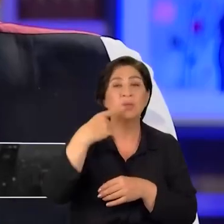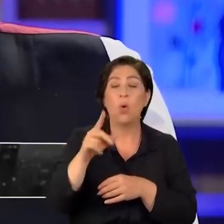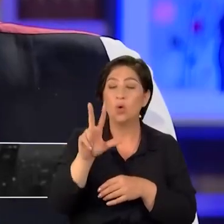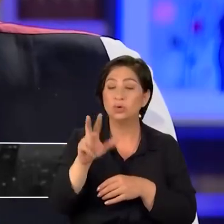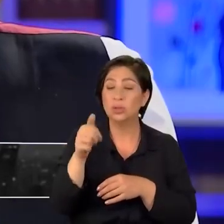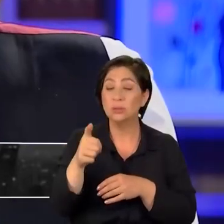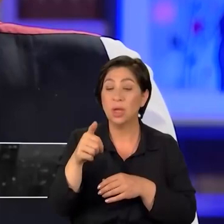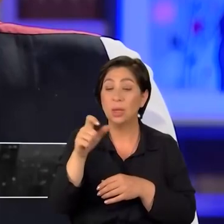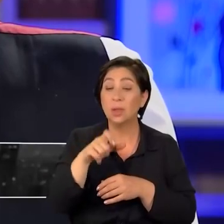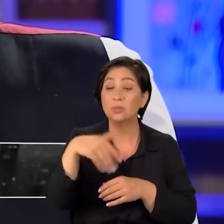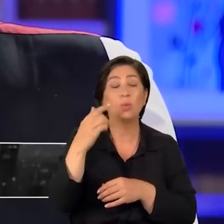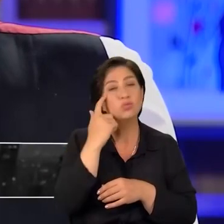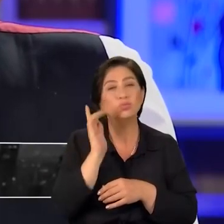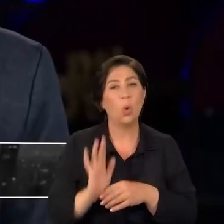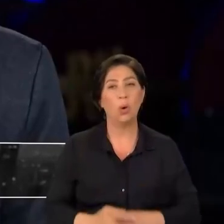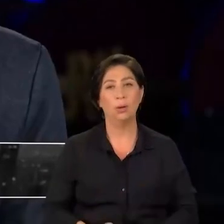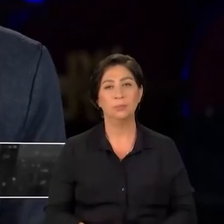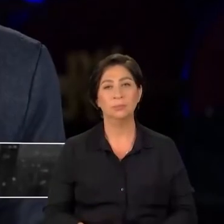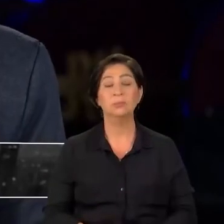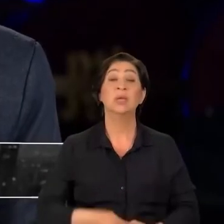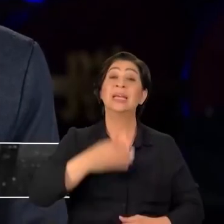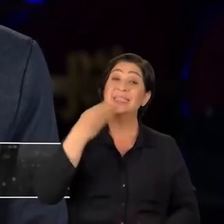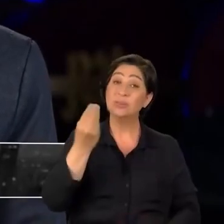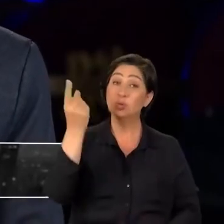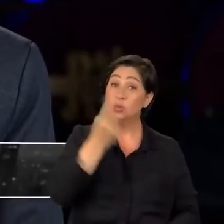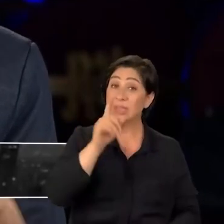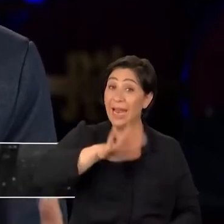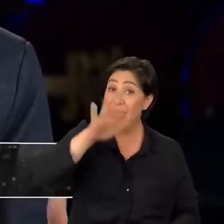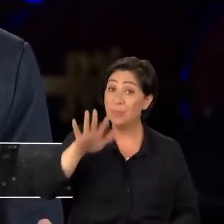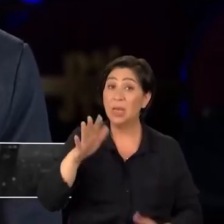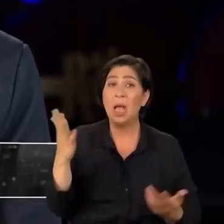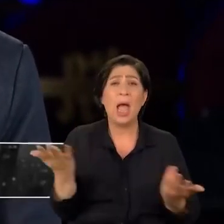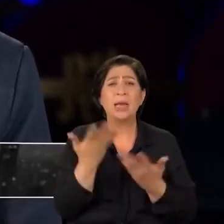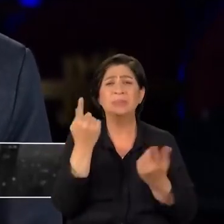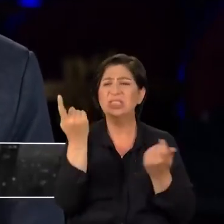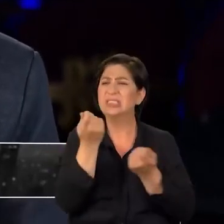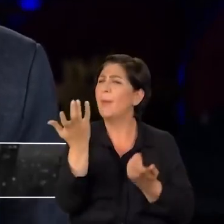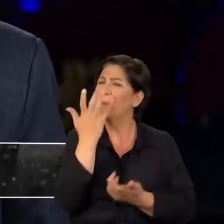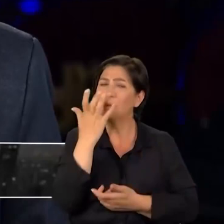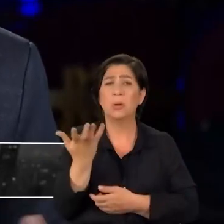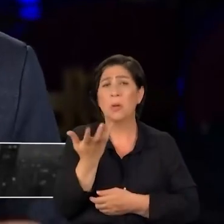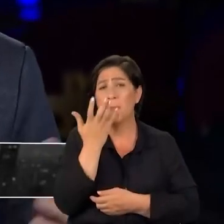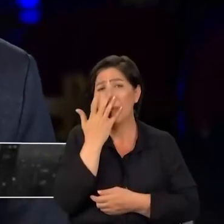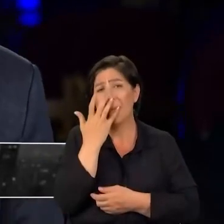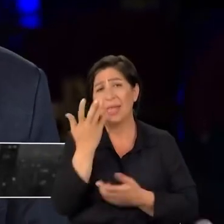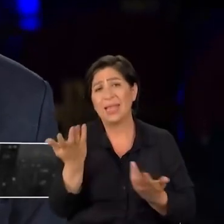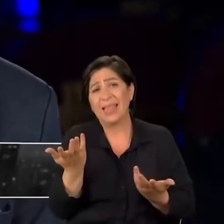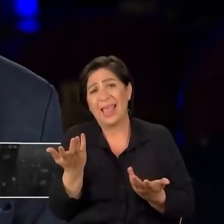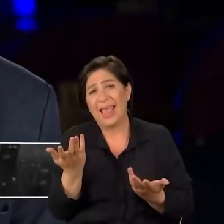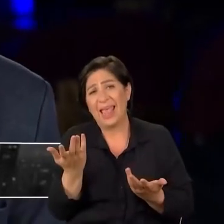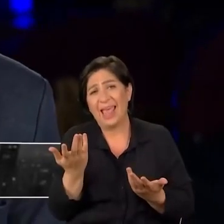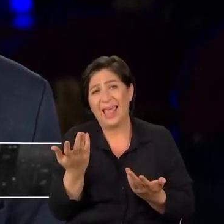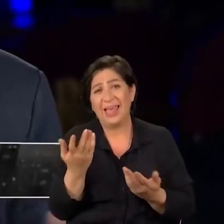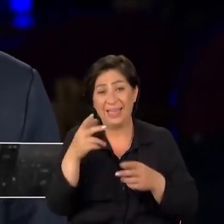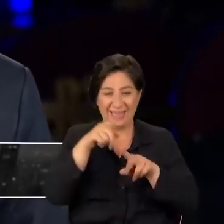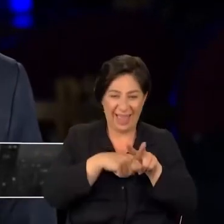aydan sonrasını düşünemiyor. Gençlerin %55'i herhangi bir işten ne bekliyorsun dediğinizde beklenen neydi hani anlatılan Z kuşağı,